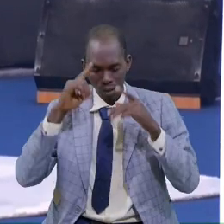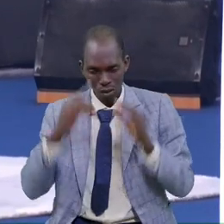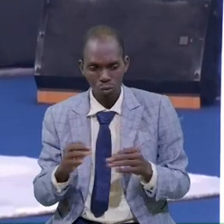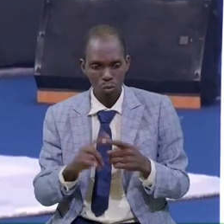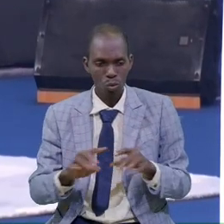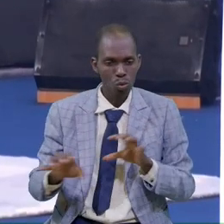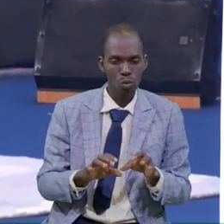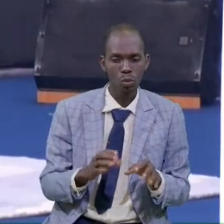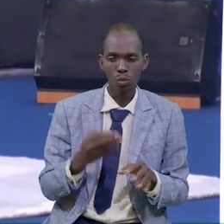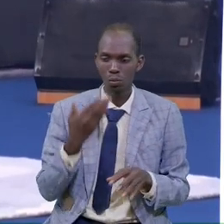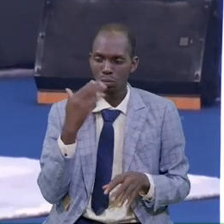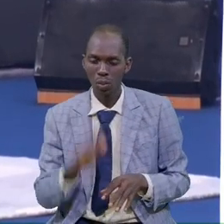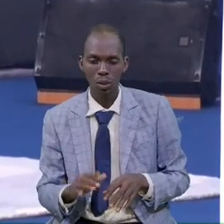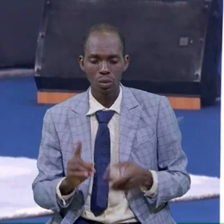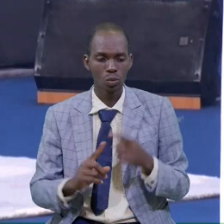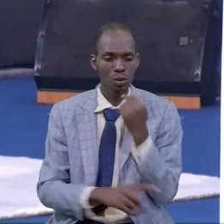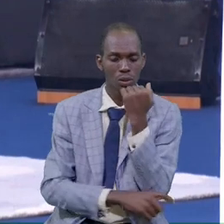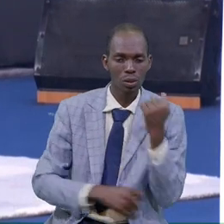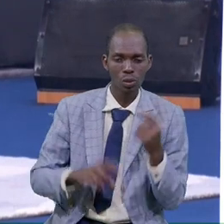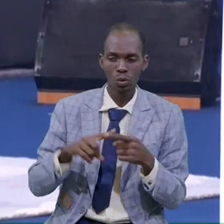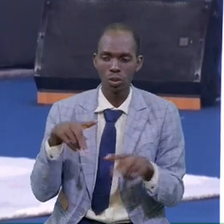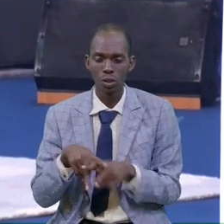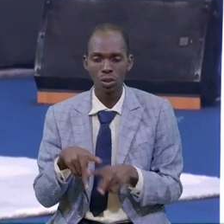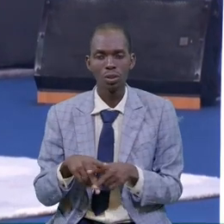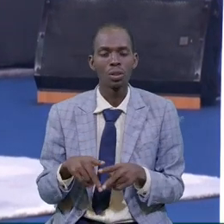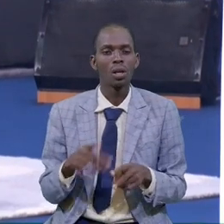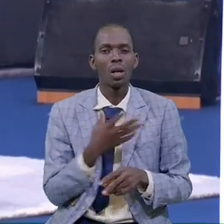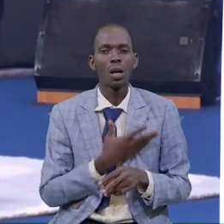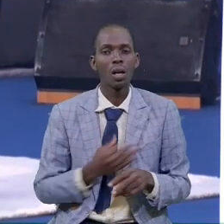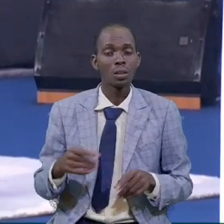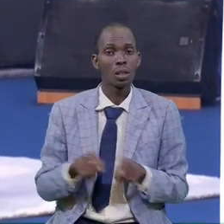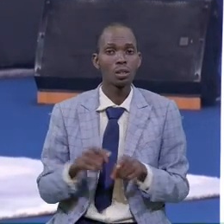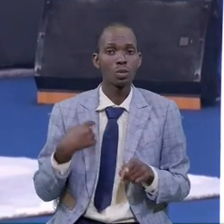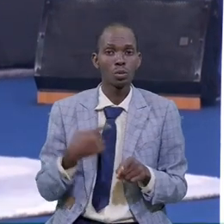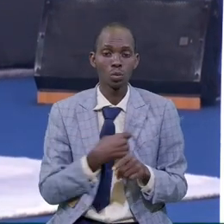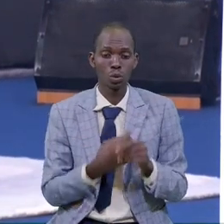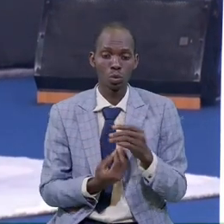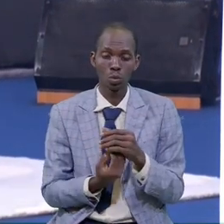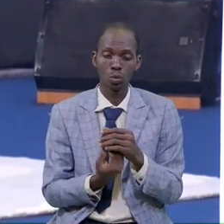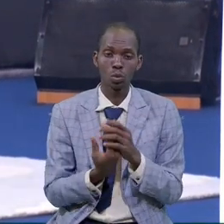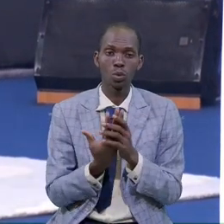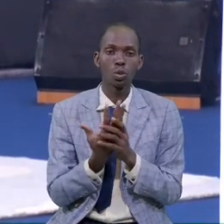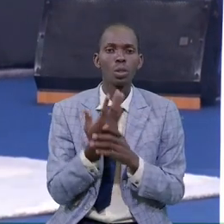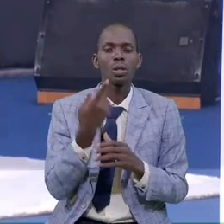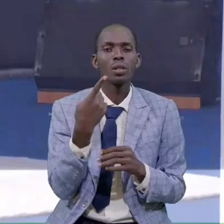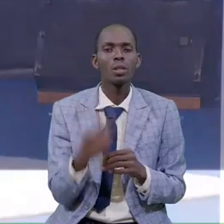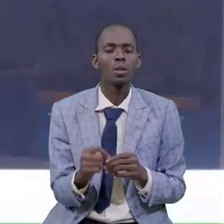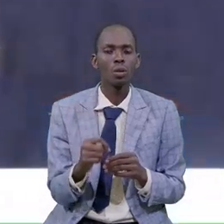mal, comment voler, comment tricher. Et comme nous grandissons, le monde du crime